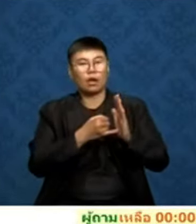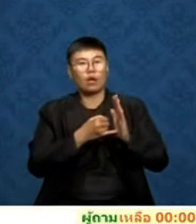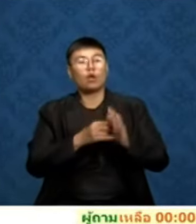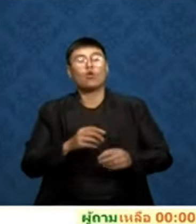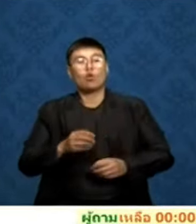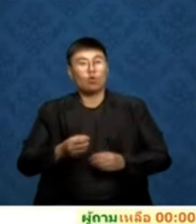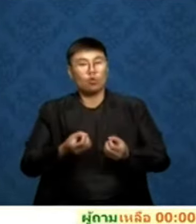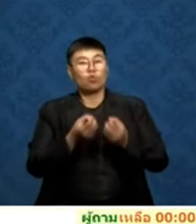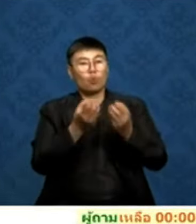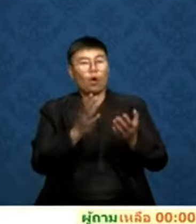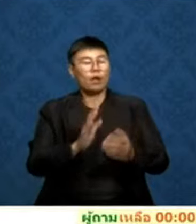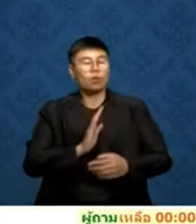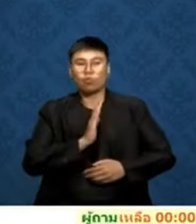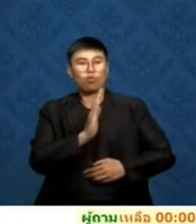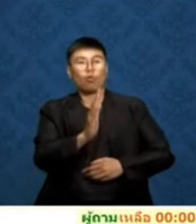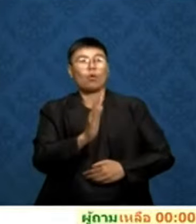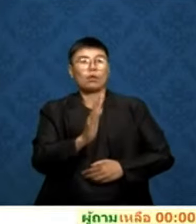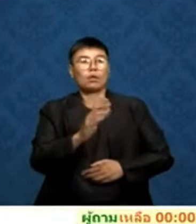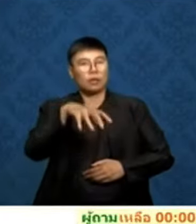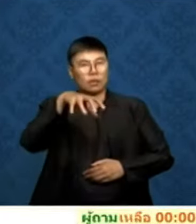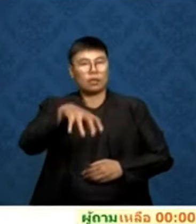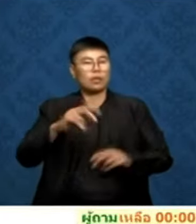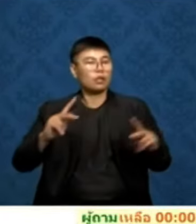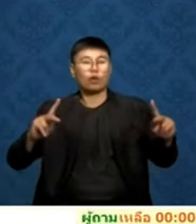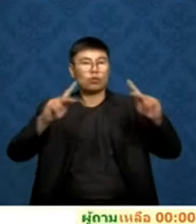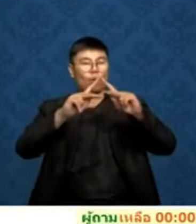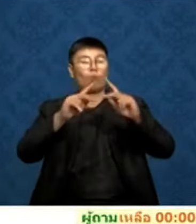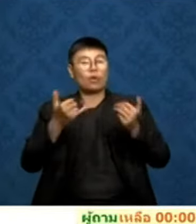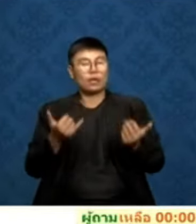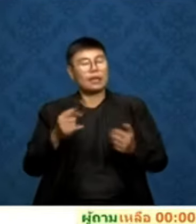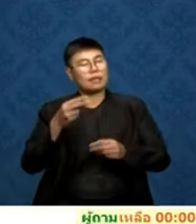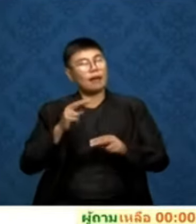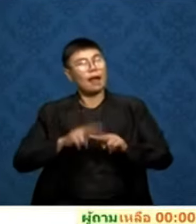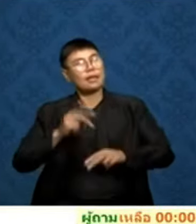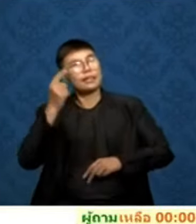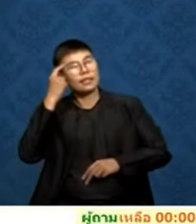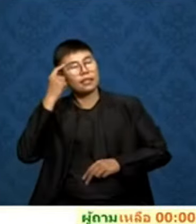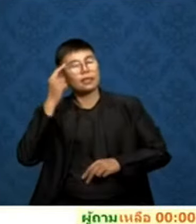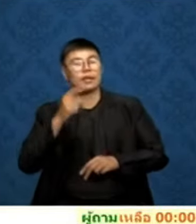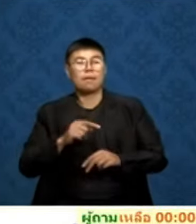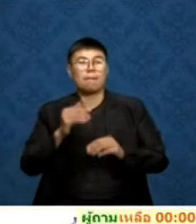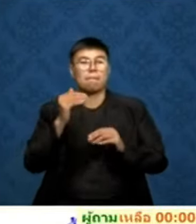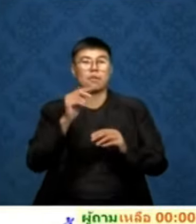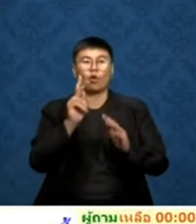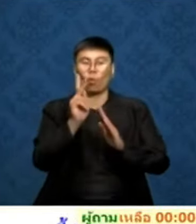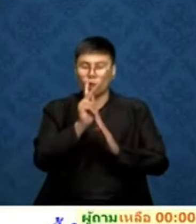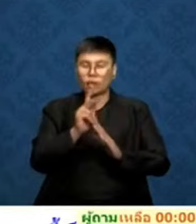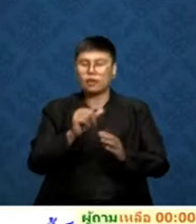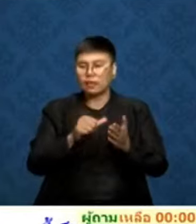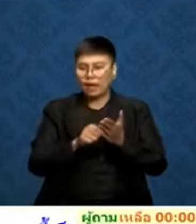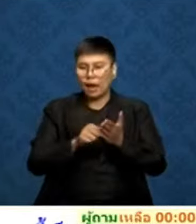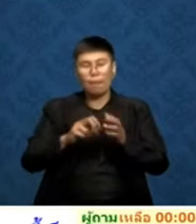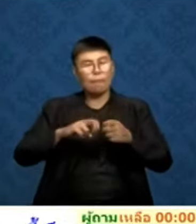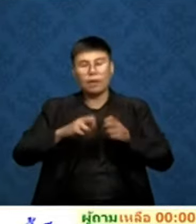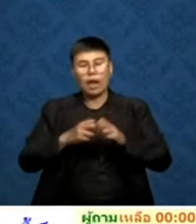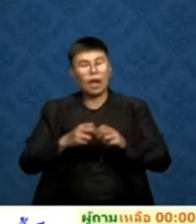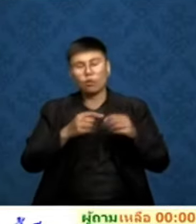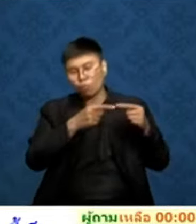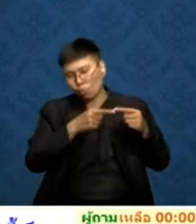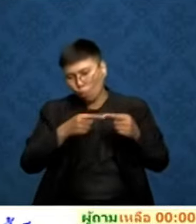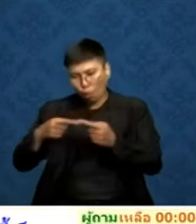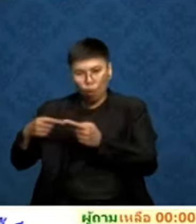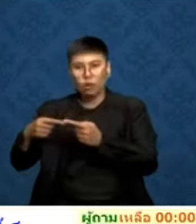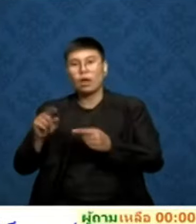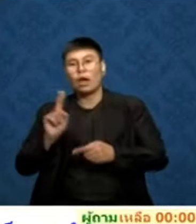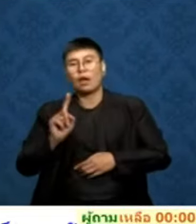ก็ขอบพระคุณสำหรับข้อคิดเห็นนะครับทุกคนวันนี้ก็นั่งคิดอยู่ว่าจะมีมาตรการในการแก้ปัญหาอย่างต่อเนื่องเพราะว่ารูปแบบก็